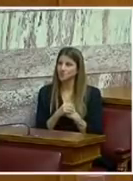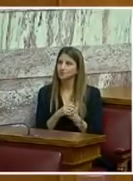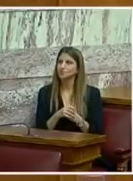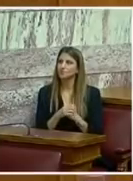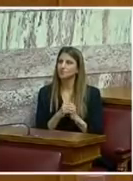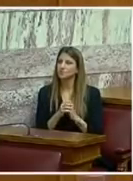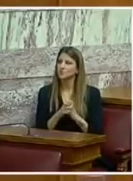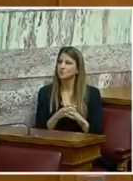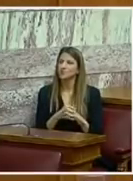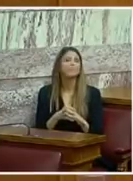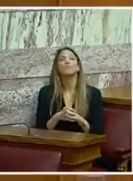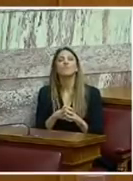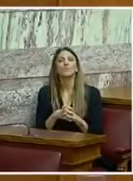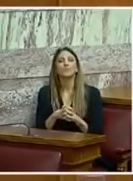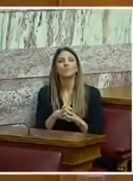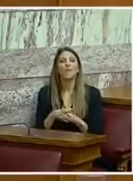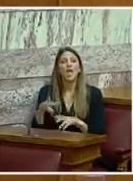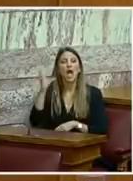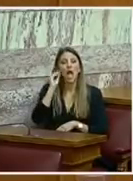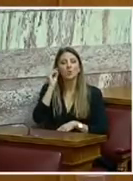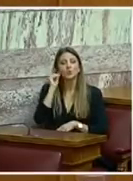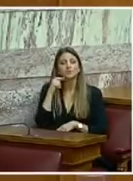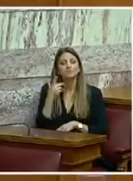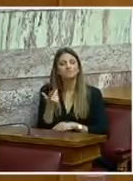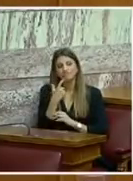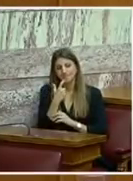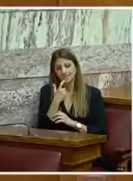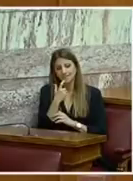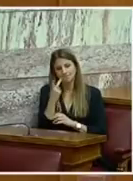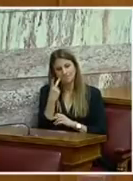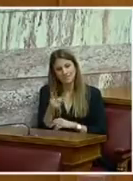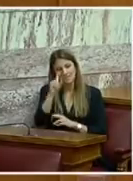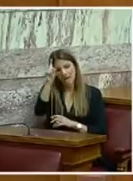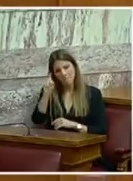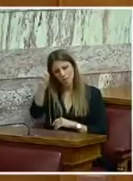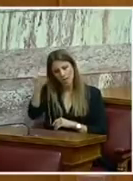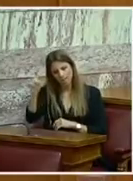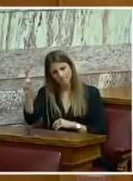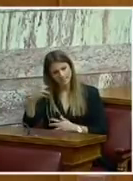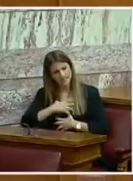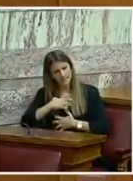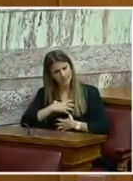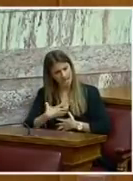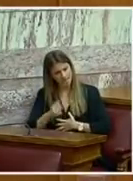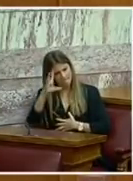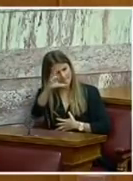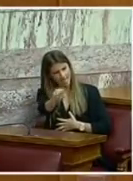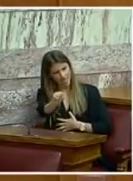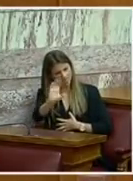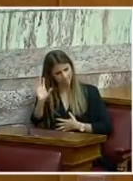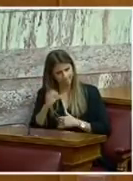των τοποθετήσεών σας αναδύεται ένα αγωνιώδες ερώτημα. Και επιδίωξή σας,